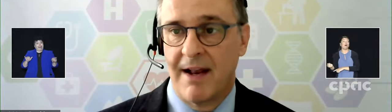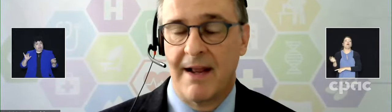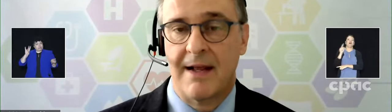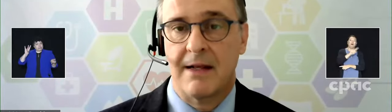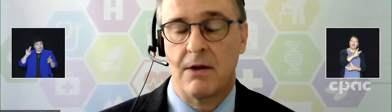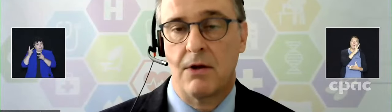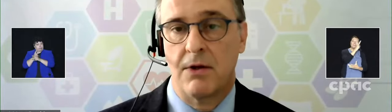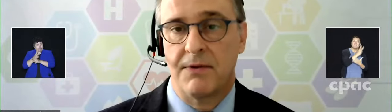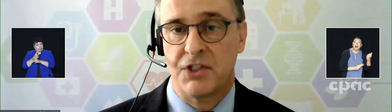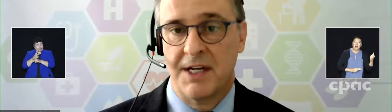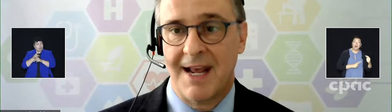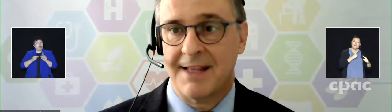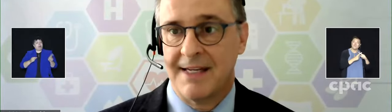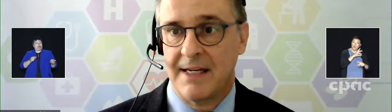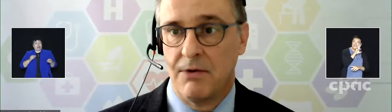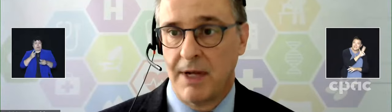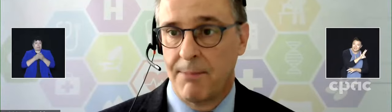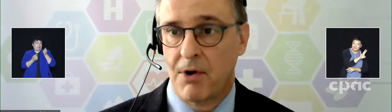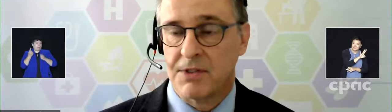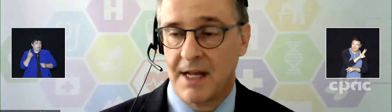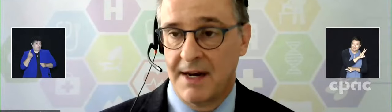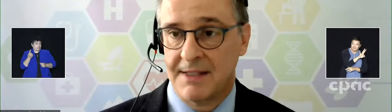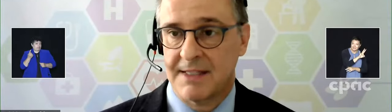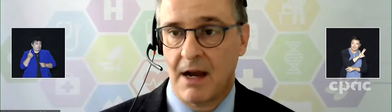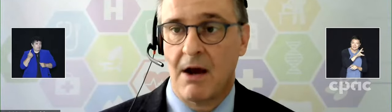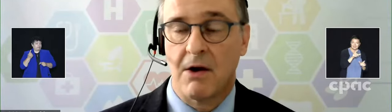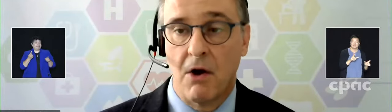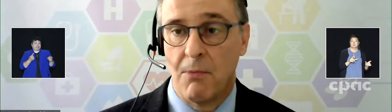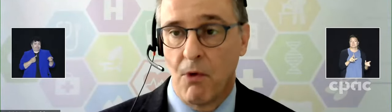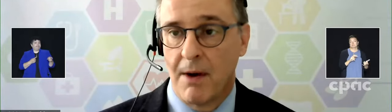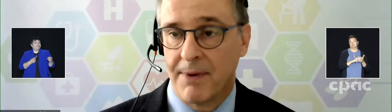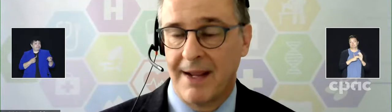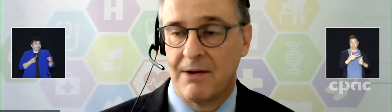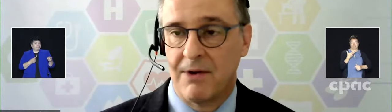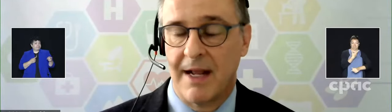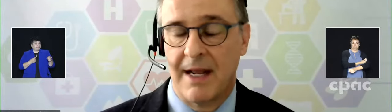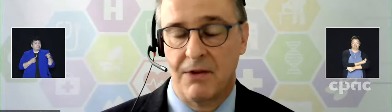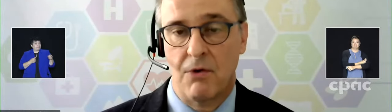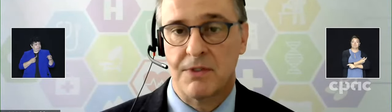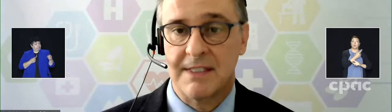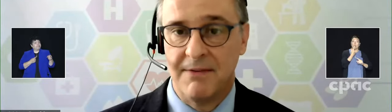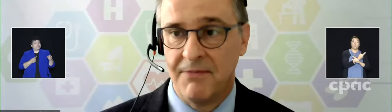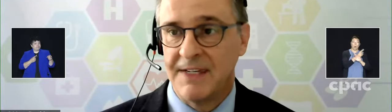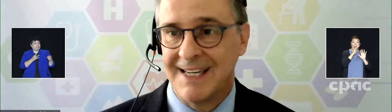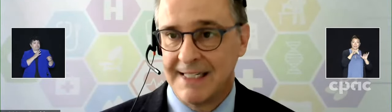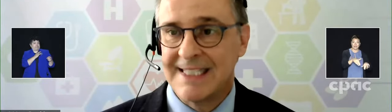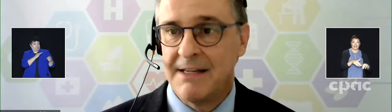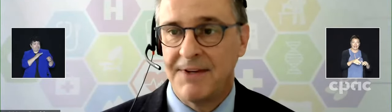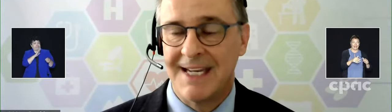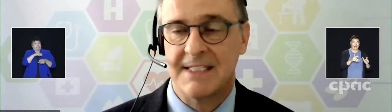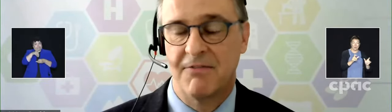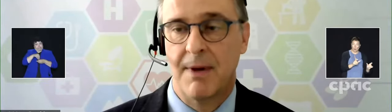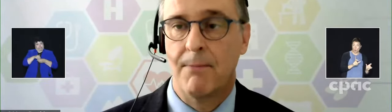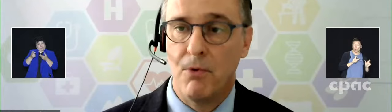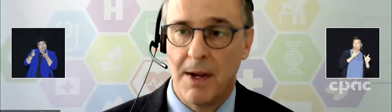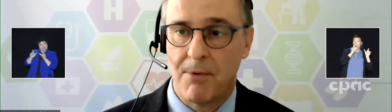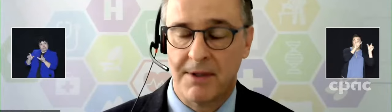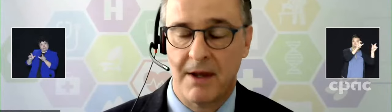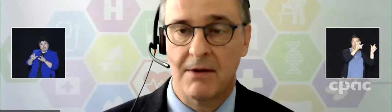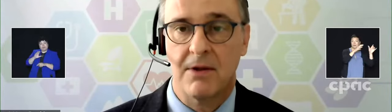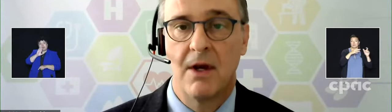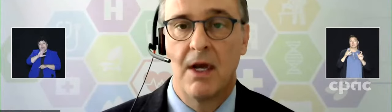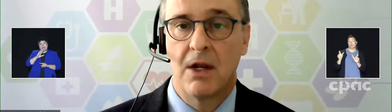génère une réponse en anticorps un mois après la dose significativement plus importante